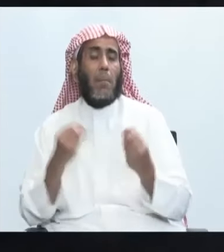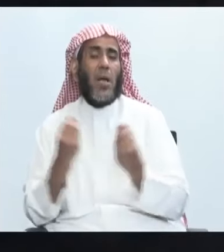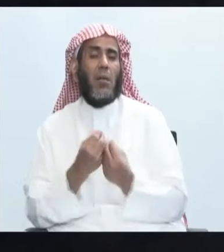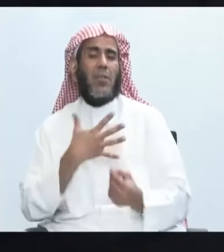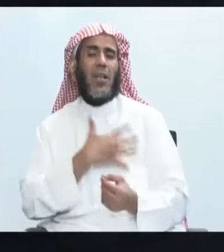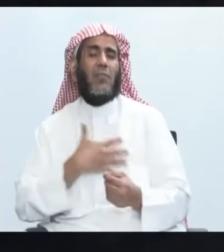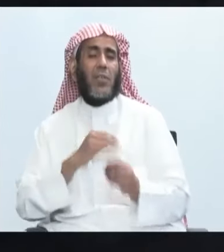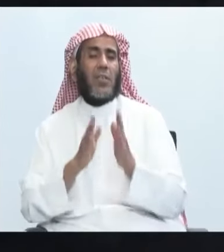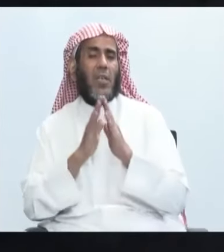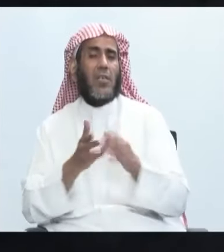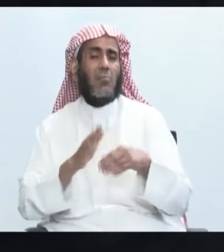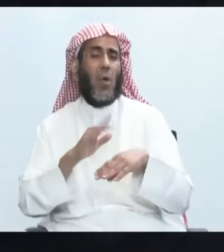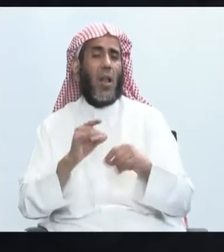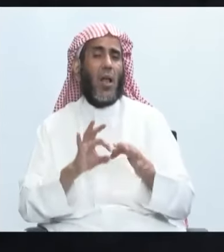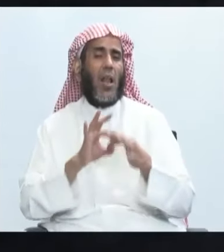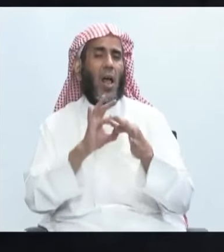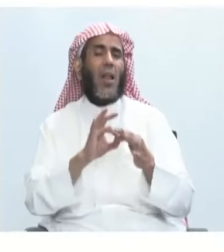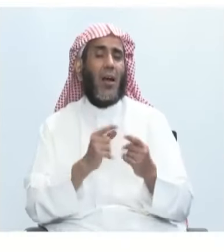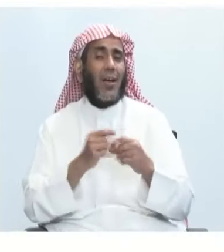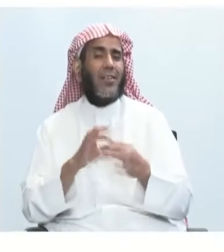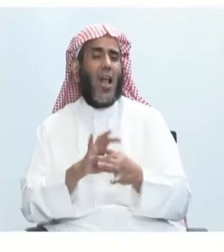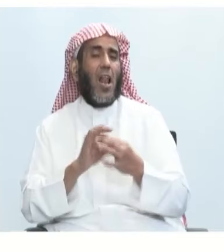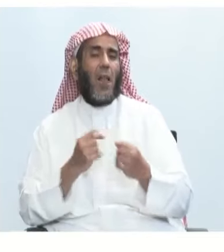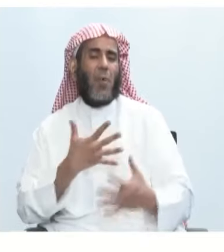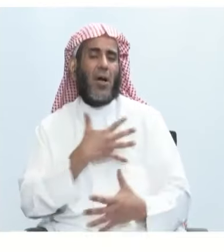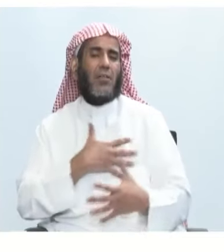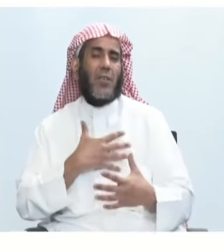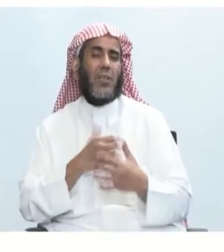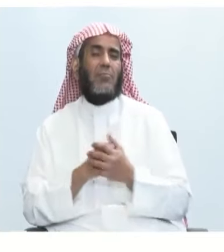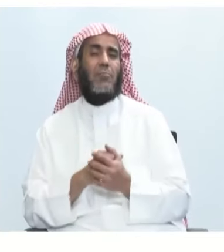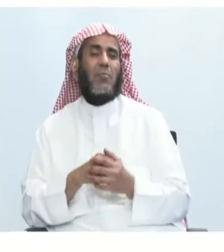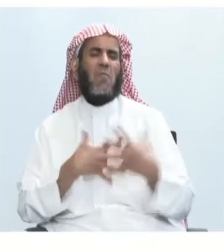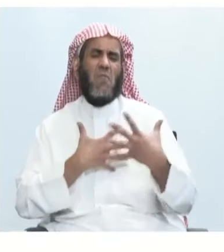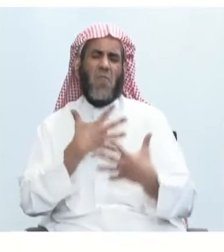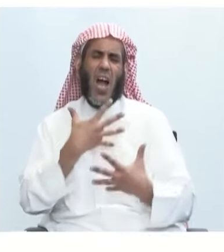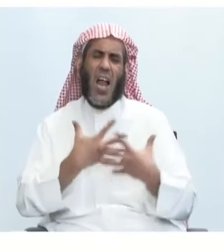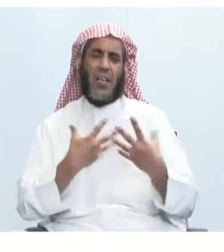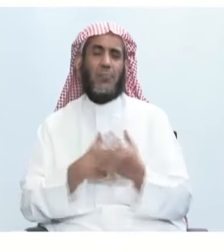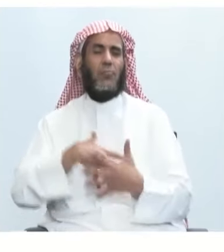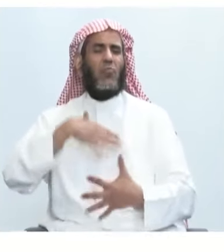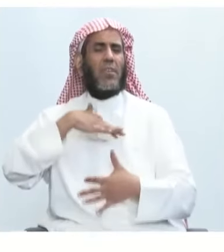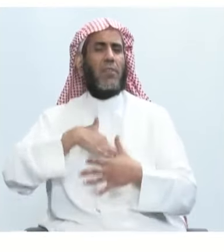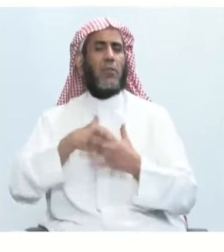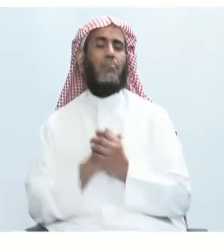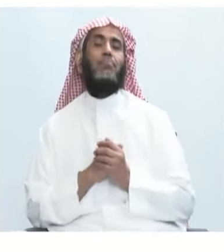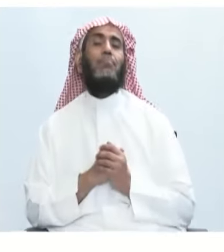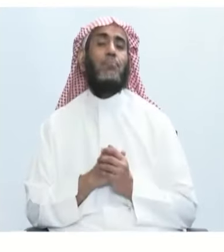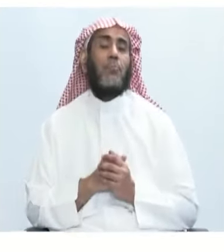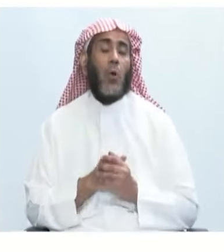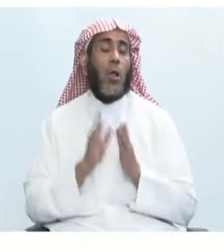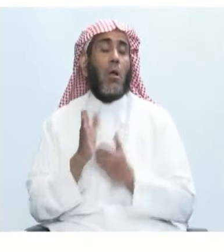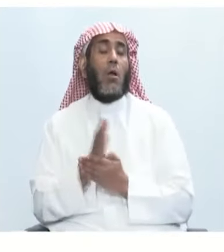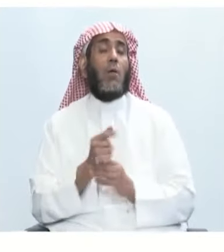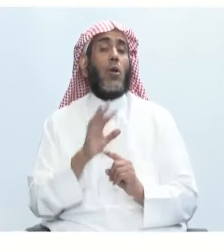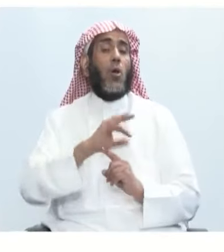العاطفي هنا التركيز على العلاقات العاطفيه والانفعالات العلاقات العاطفيه و الانفعالات هنا كيف